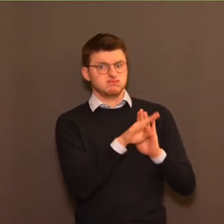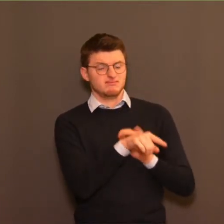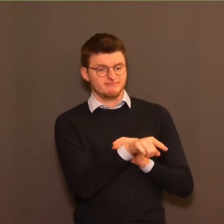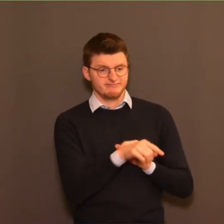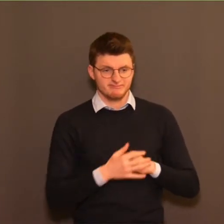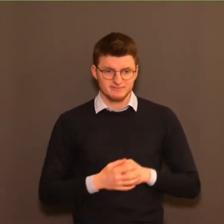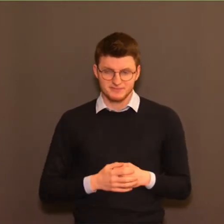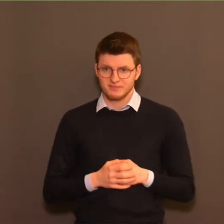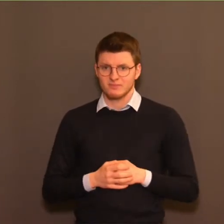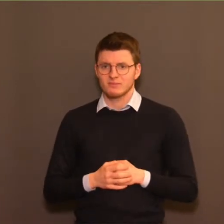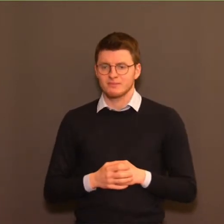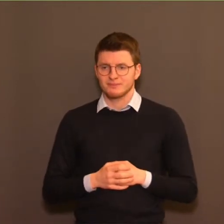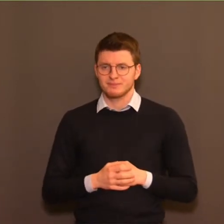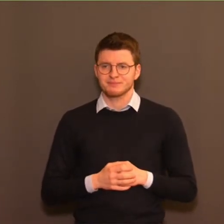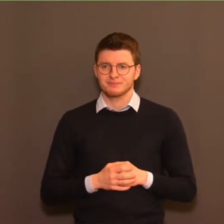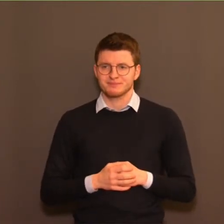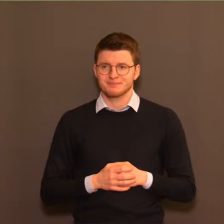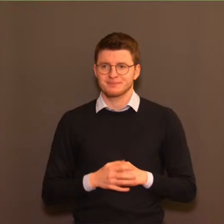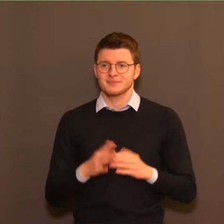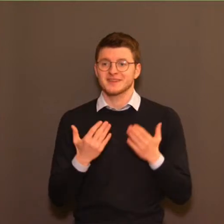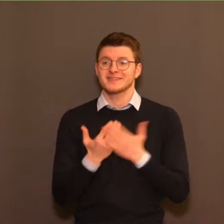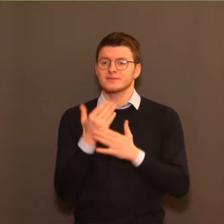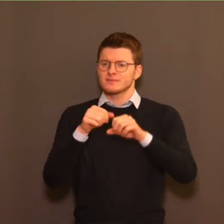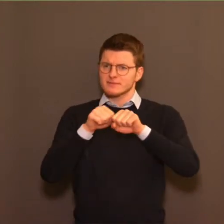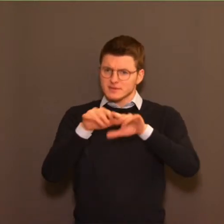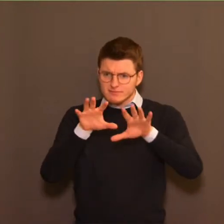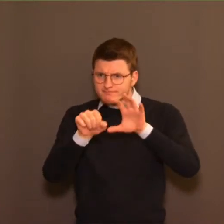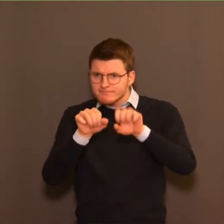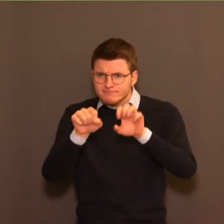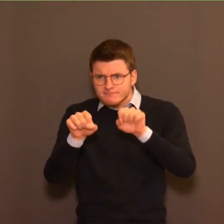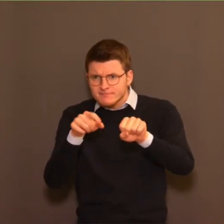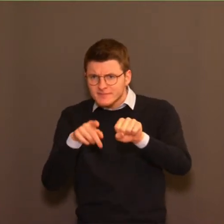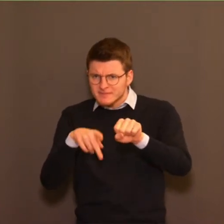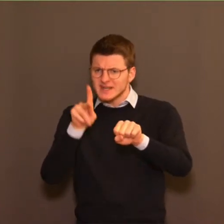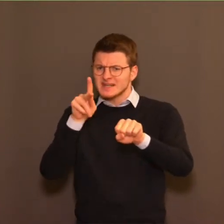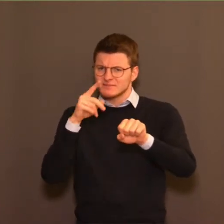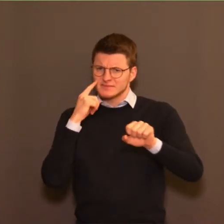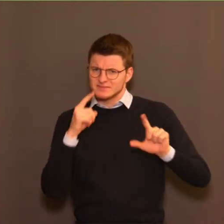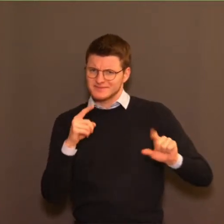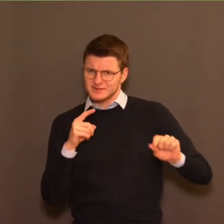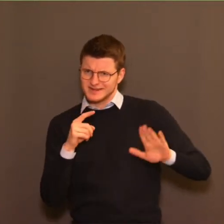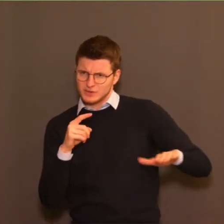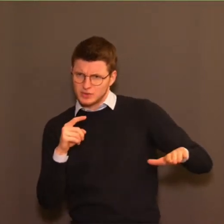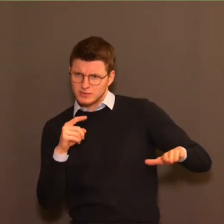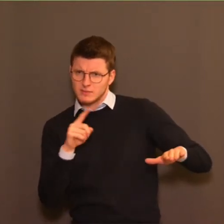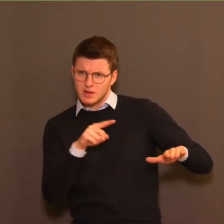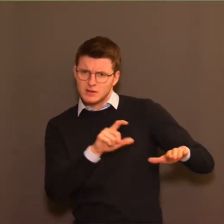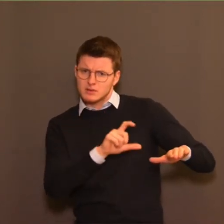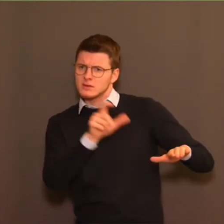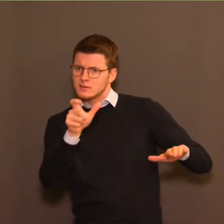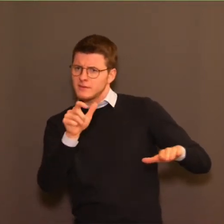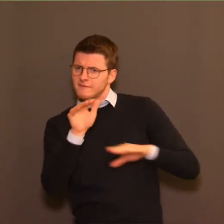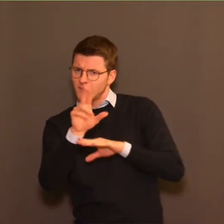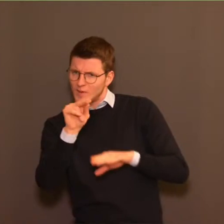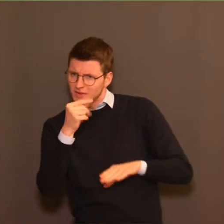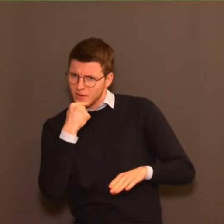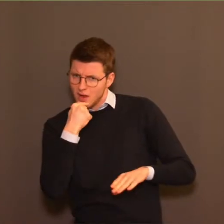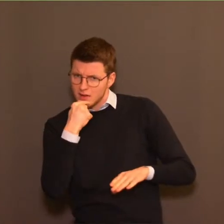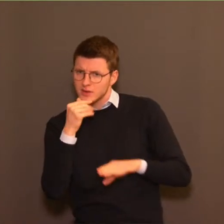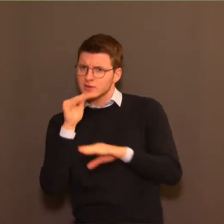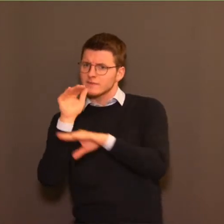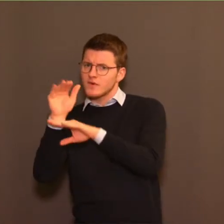Het grootste aantal nieuwe gevallen zien we nog steeds bij de tieners, gevolgd door de 30ers en de 40ers.